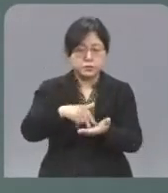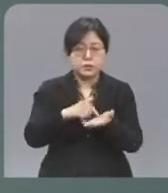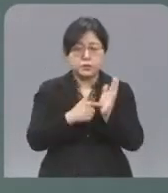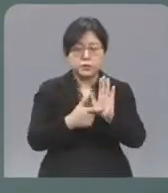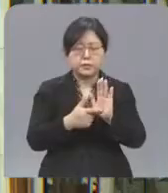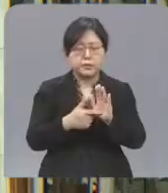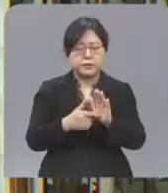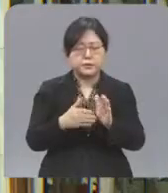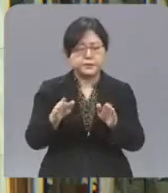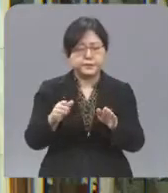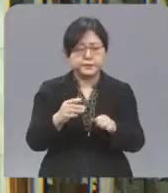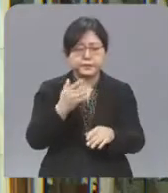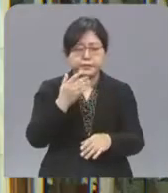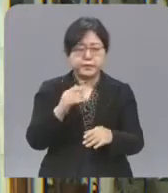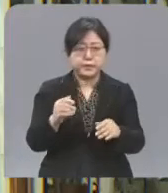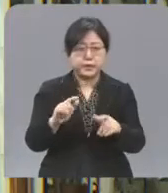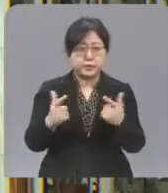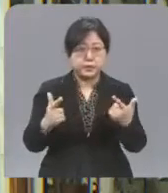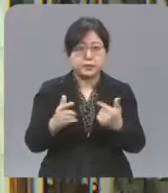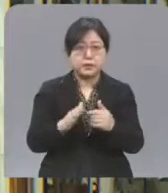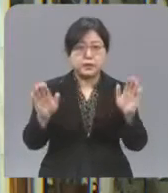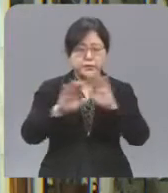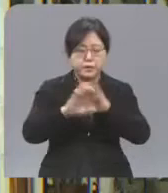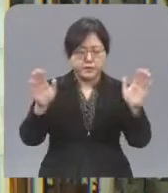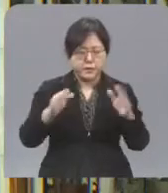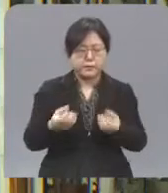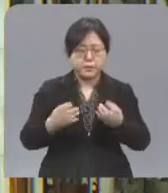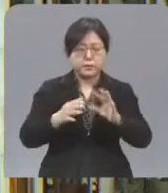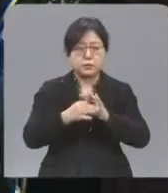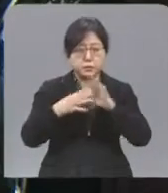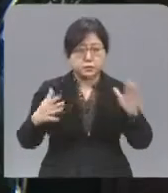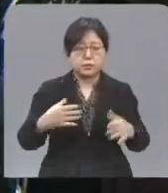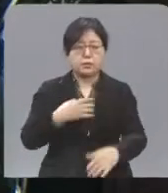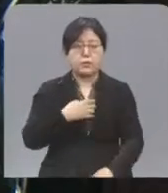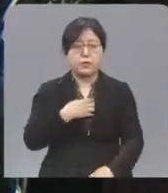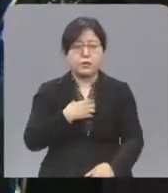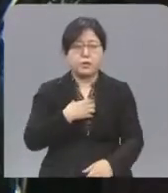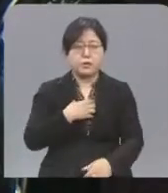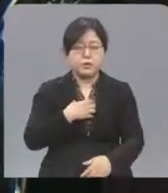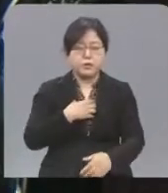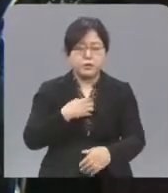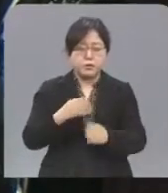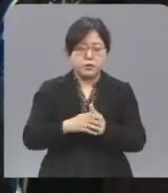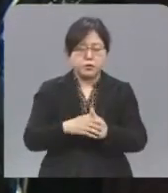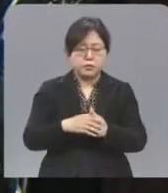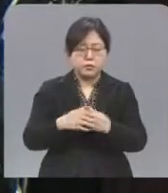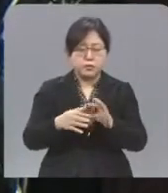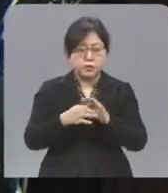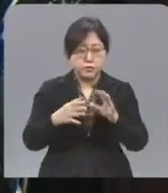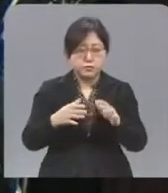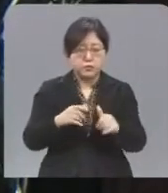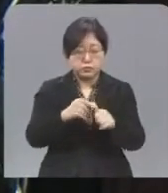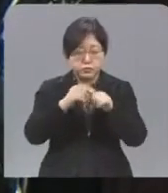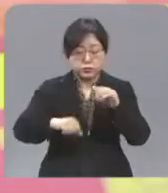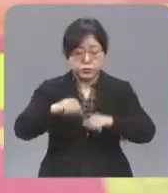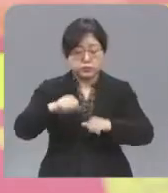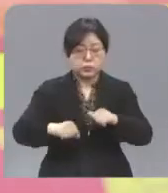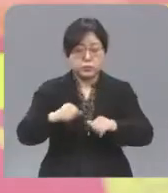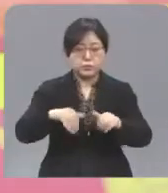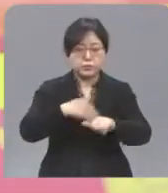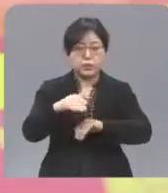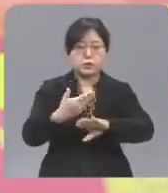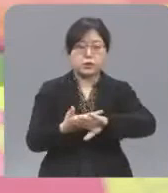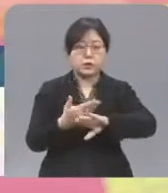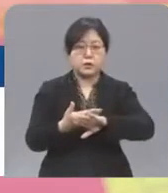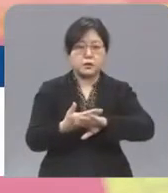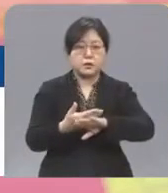건너뛰겠다고 밝혔습니다. 밤낮도 명절도 없이 위험을 무릅쓴 구조 현장과는 분위기가 사뭇 다릅니다.